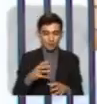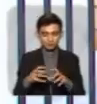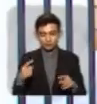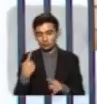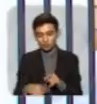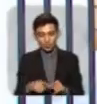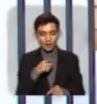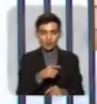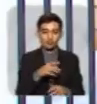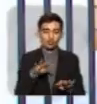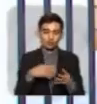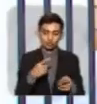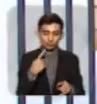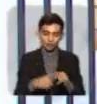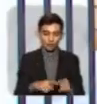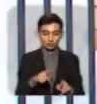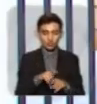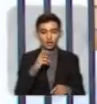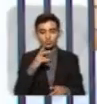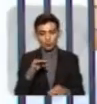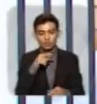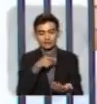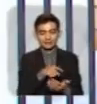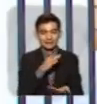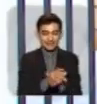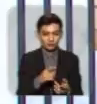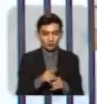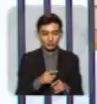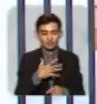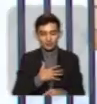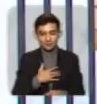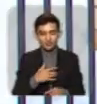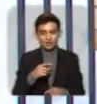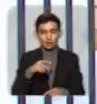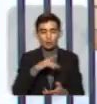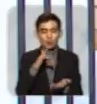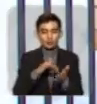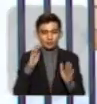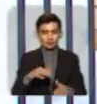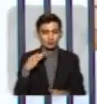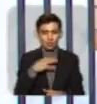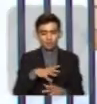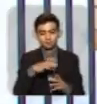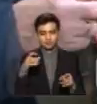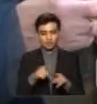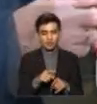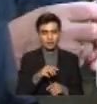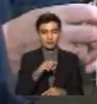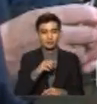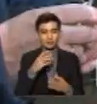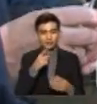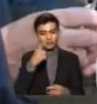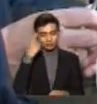выбрасываются. Но тем не менее, это лишняя капля в наш и так напряженный город, где достаточно, особенно в дни НМУ.